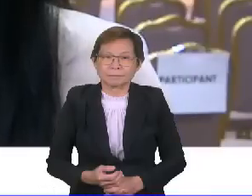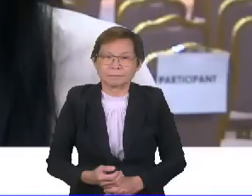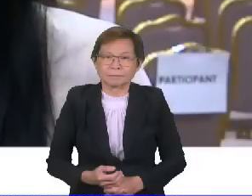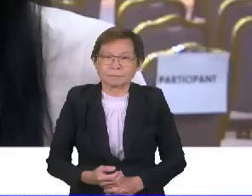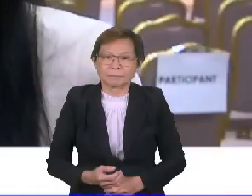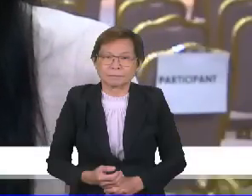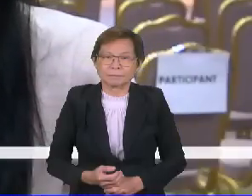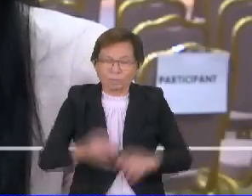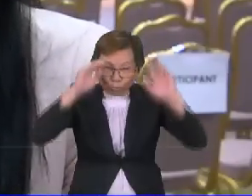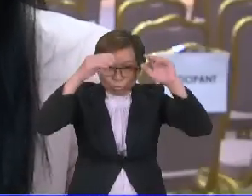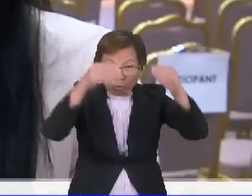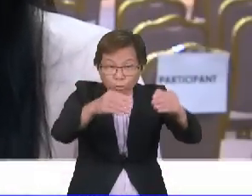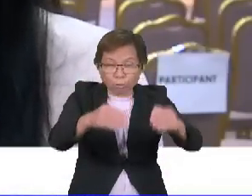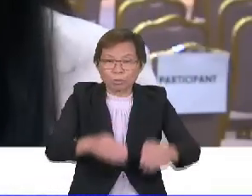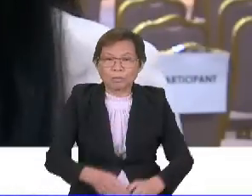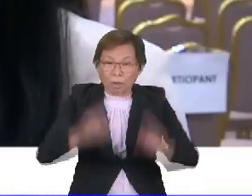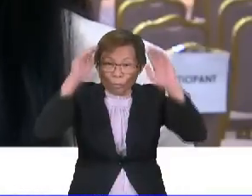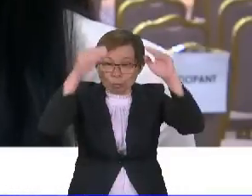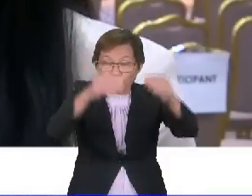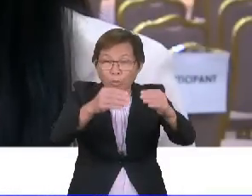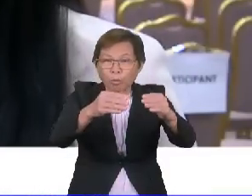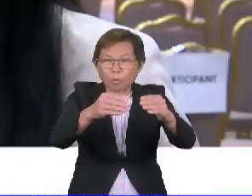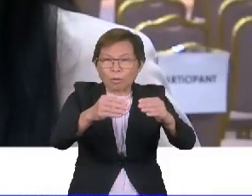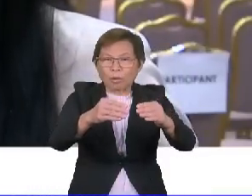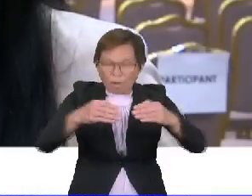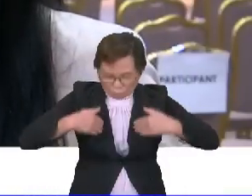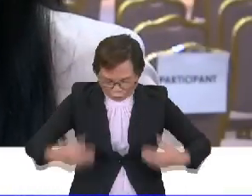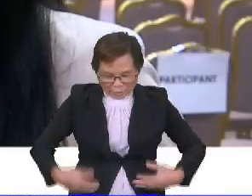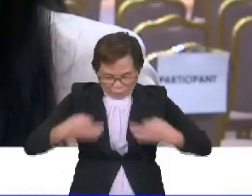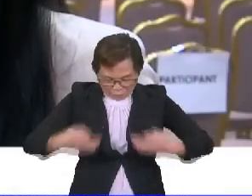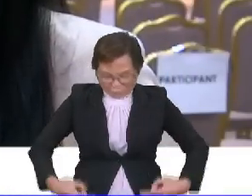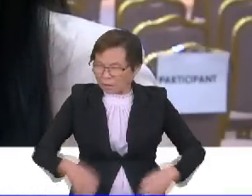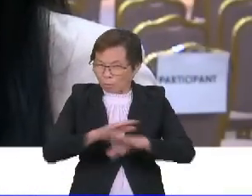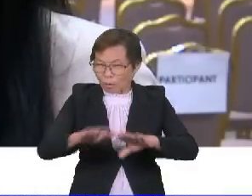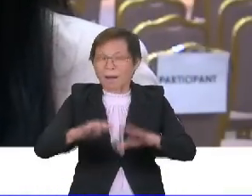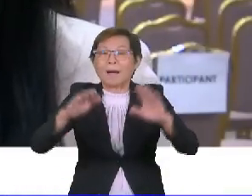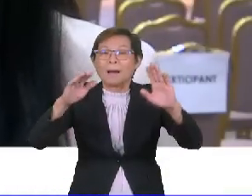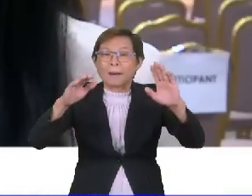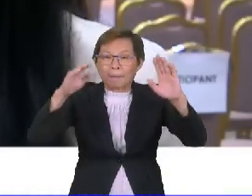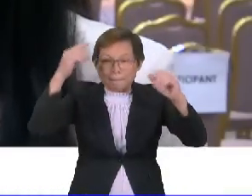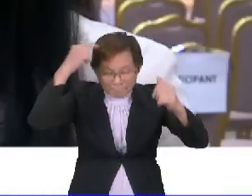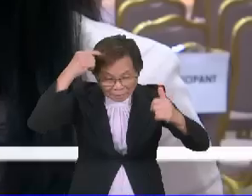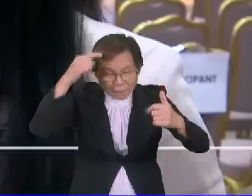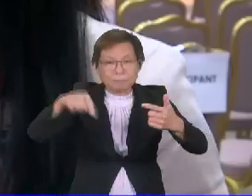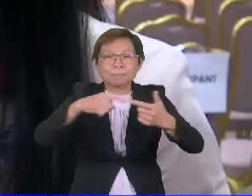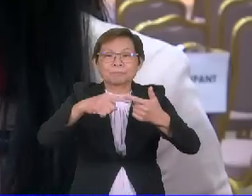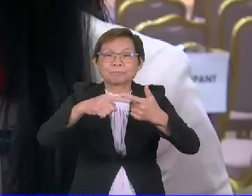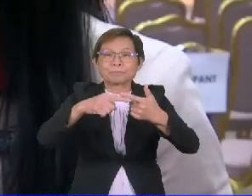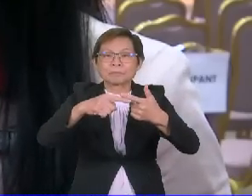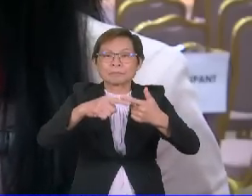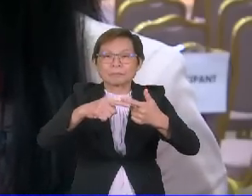menempuhkan kepada bukan hanya dari segi fisika tapi dari segi bantu dan juga dari segi